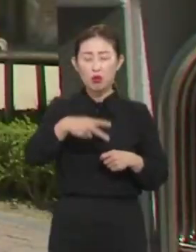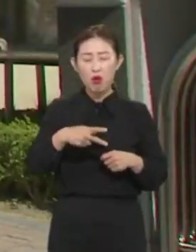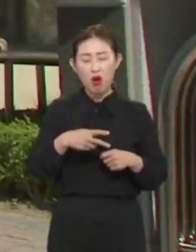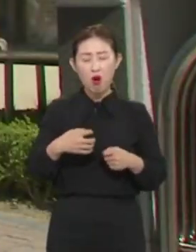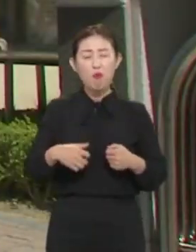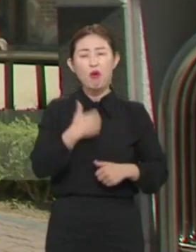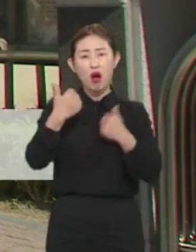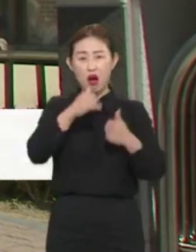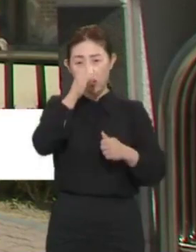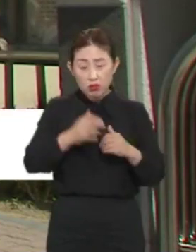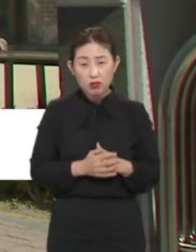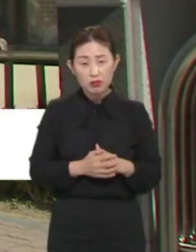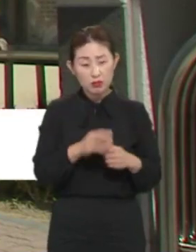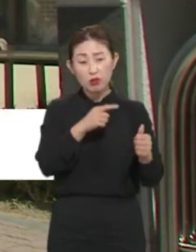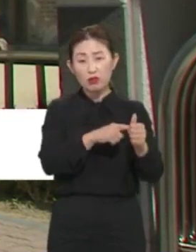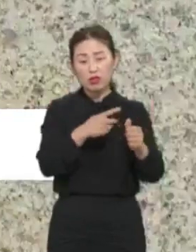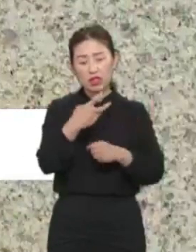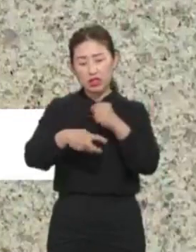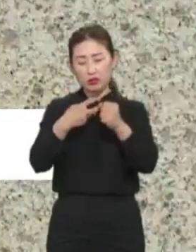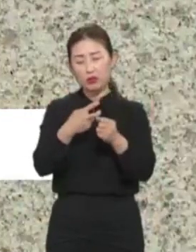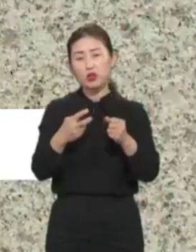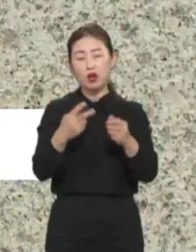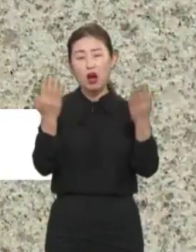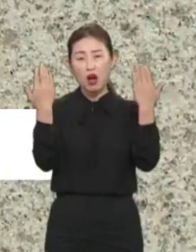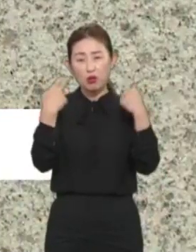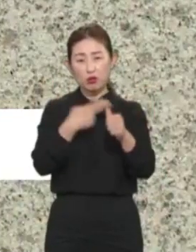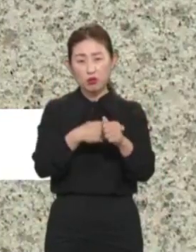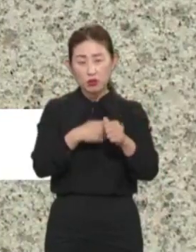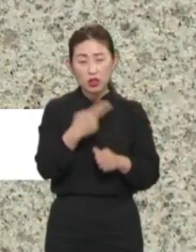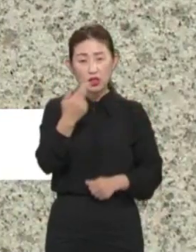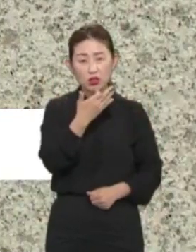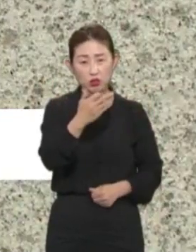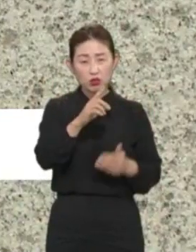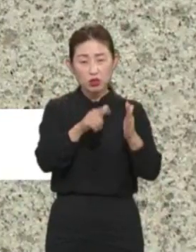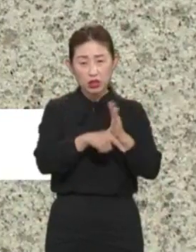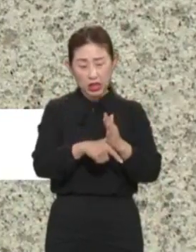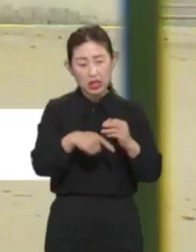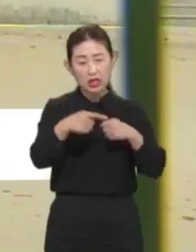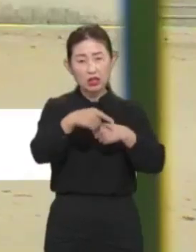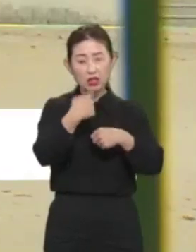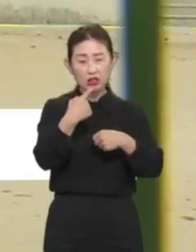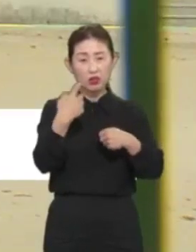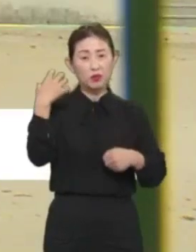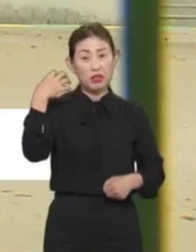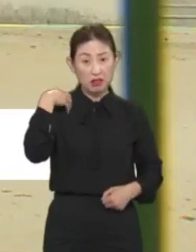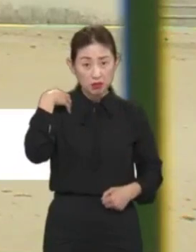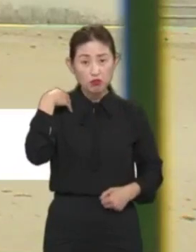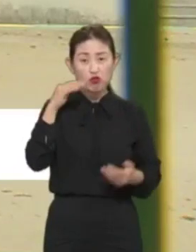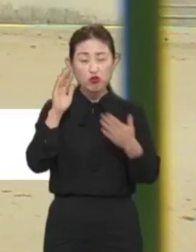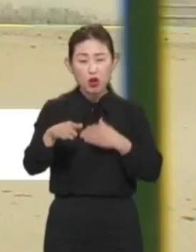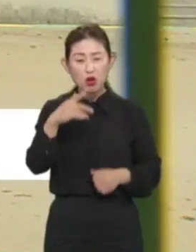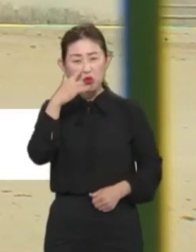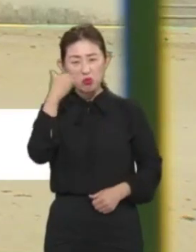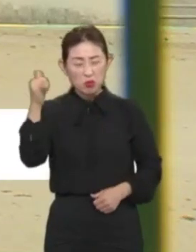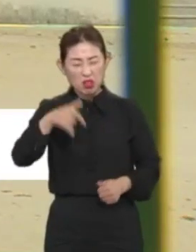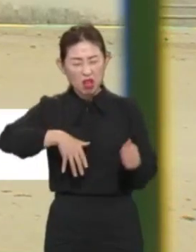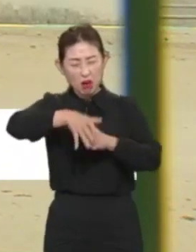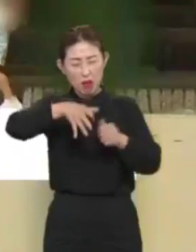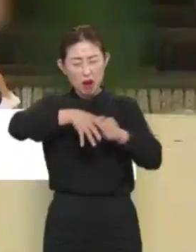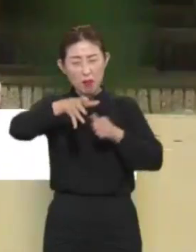동료 교사들은 20년 차 교사인 A씨가 지난 2019년 초등학교 1학년 담임을 맡으면서 학부모의 악성